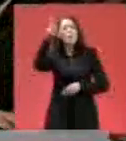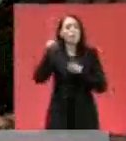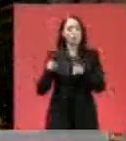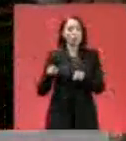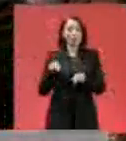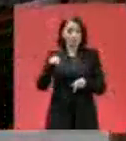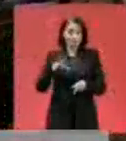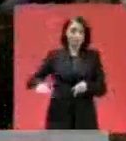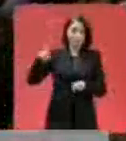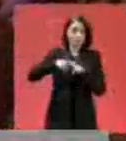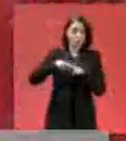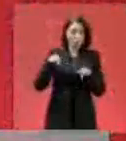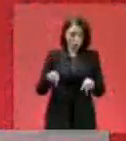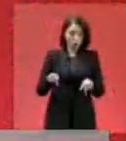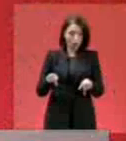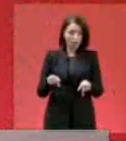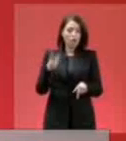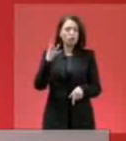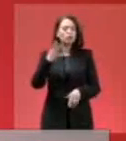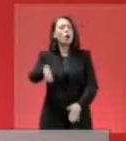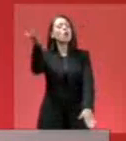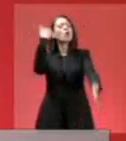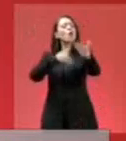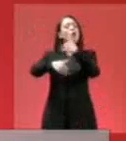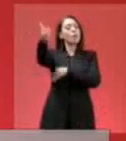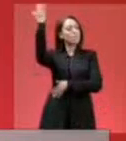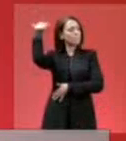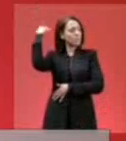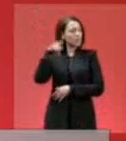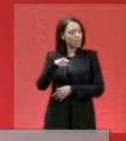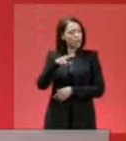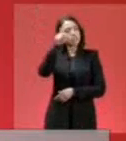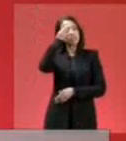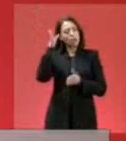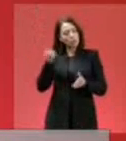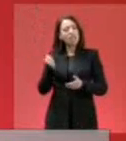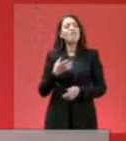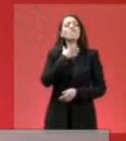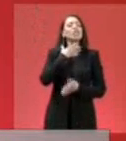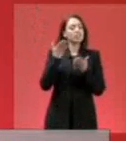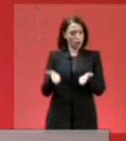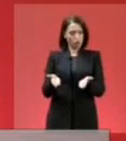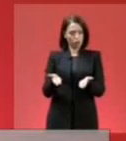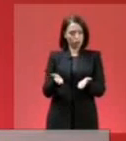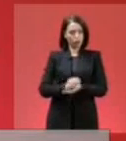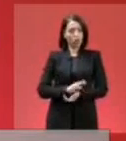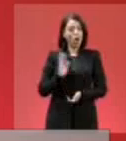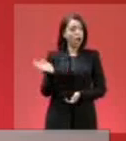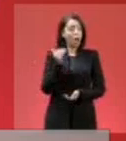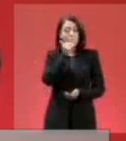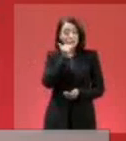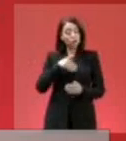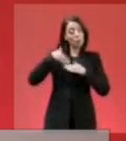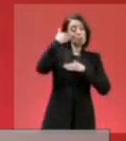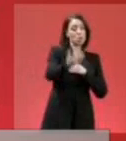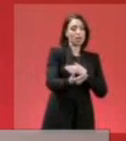Αυτή τη χώρα άφηναν πίσω τους 4 χρόνια πριν ο κύριος Σαμαράς και ο κύριος Βενιζέλος, που αμέσως